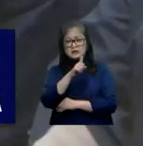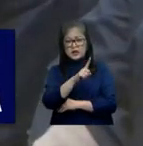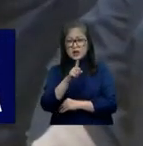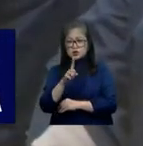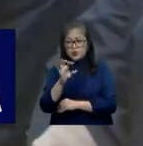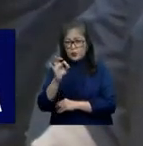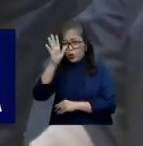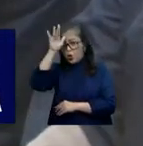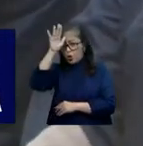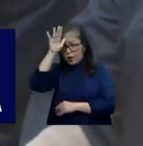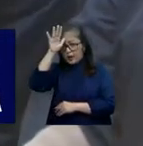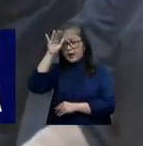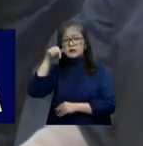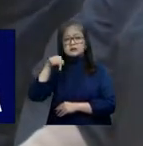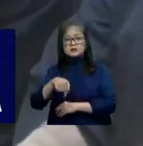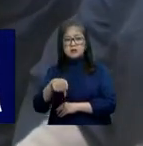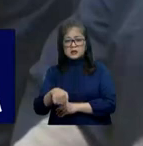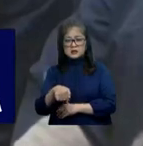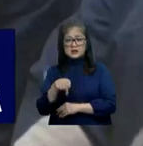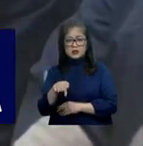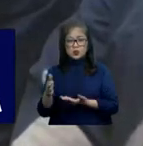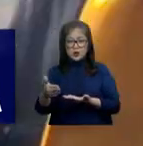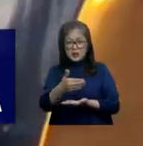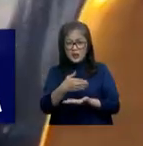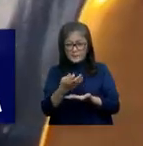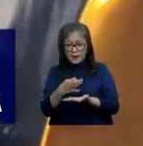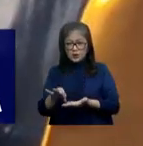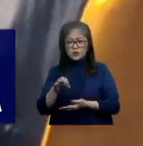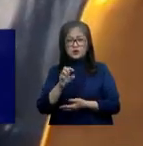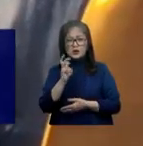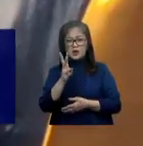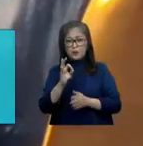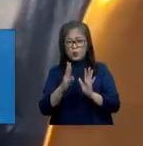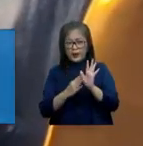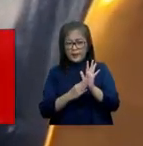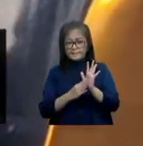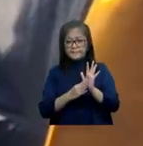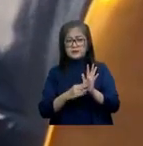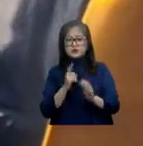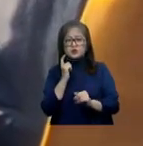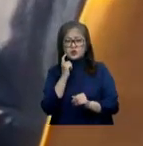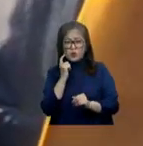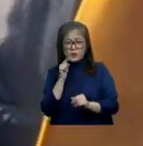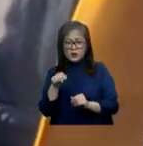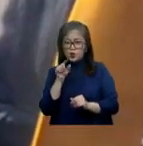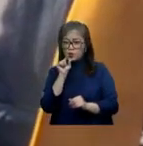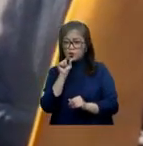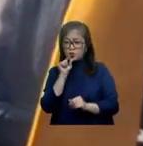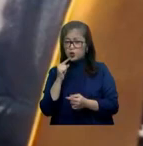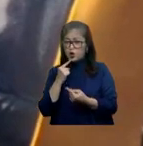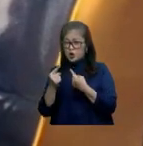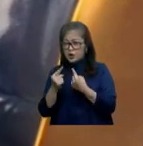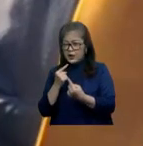itu yang terdata baru 30 miliar. Kita coba untuk mitigasi dulu, baik-baik dengan